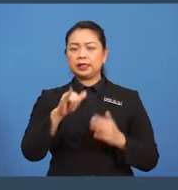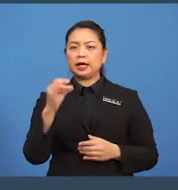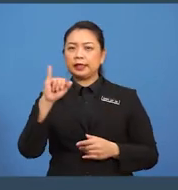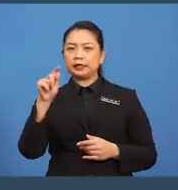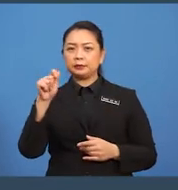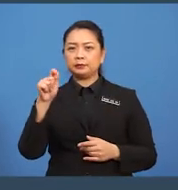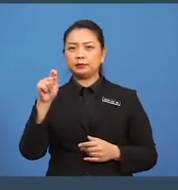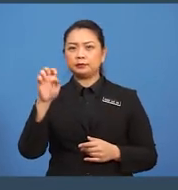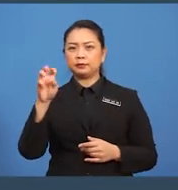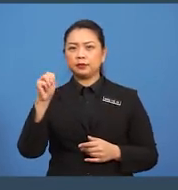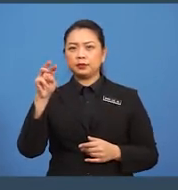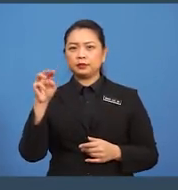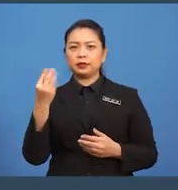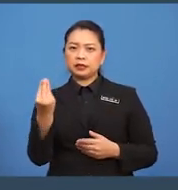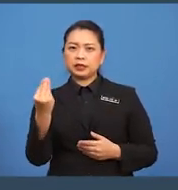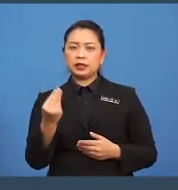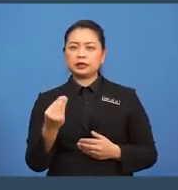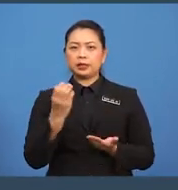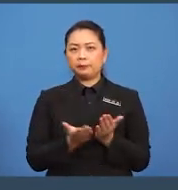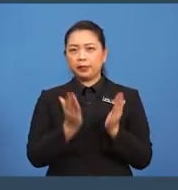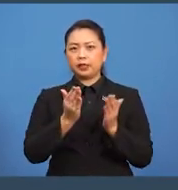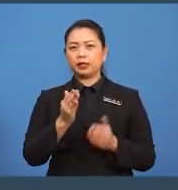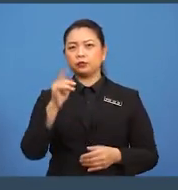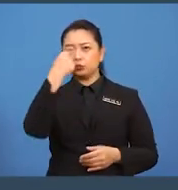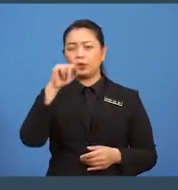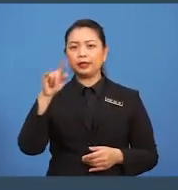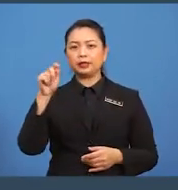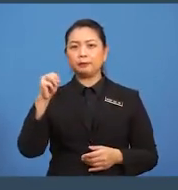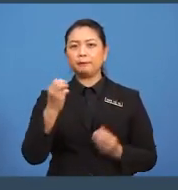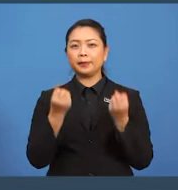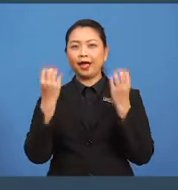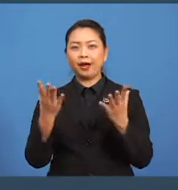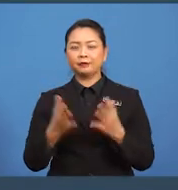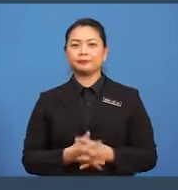mempunyai item yang sedikit dan paket sort untuk item yang banyak.